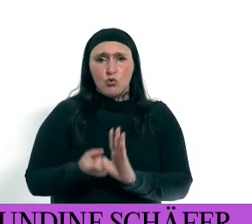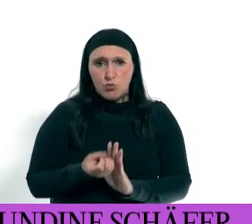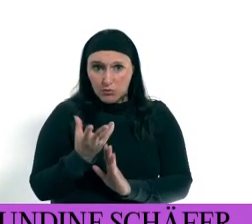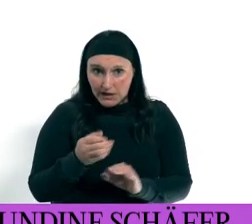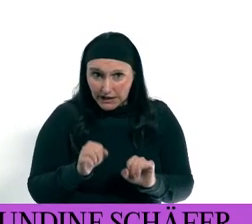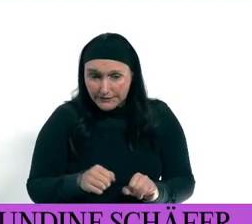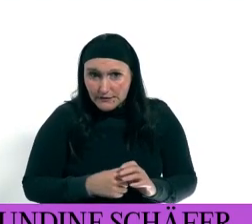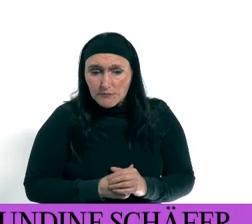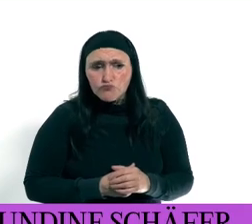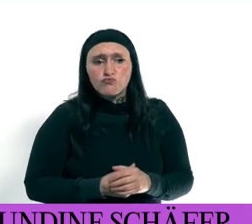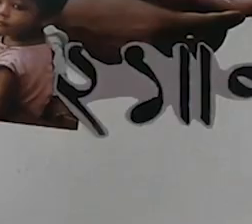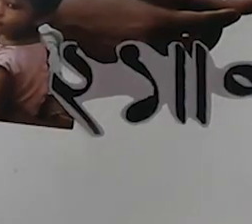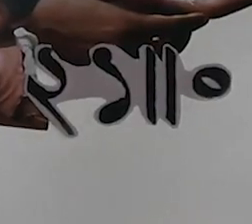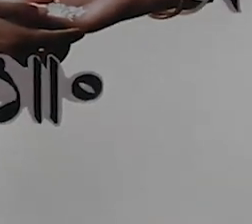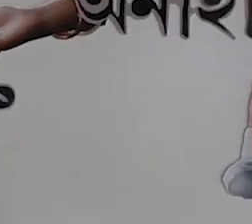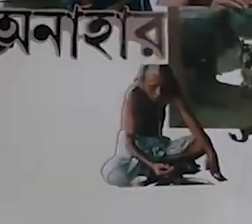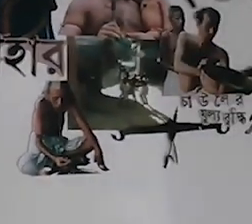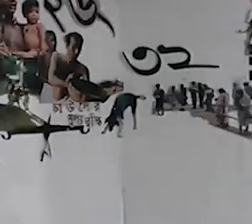zeigen.